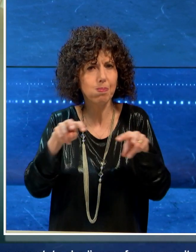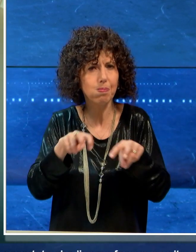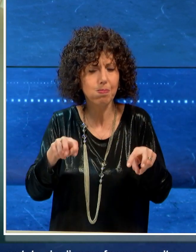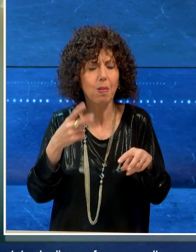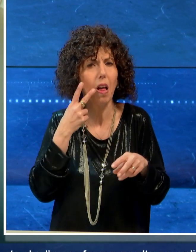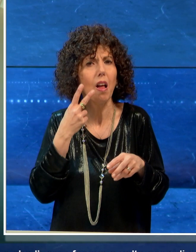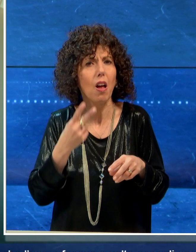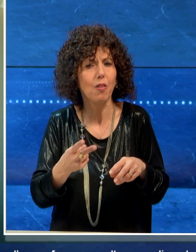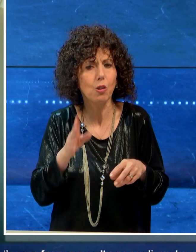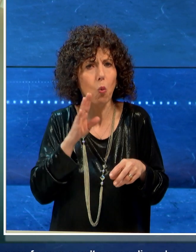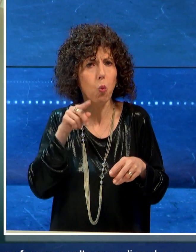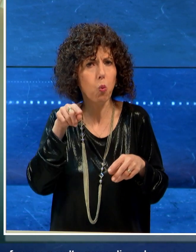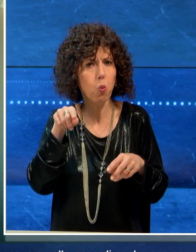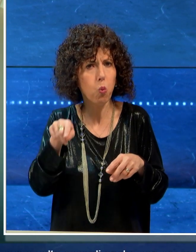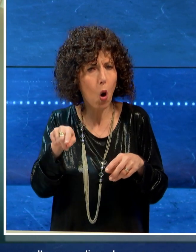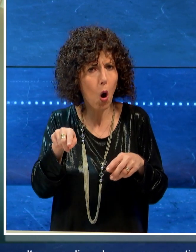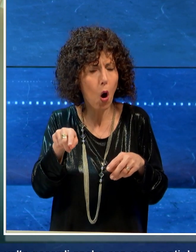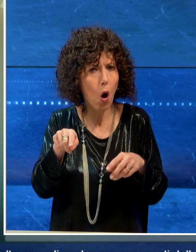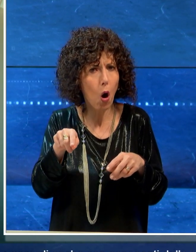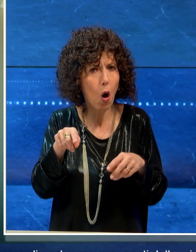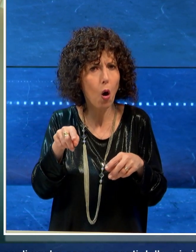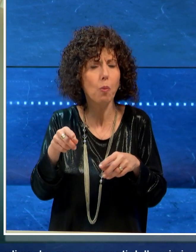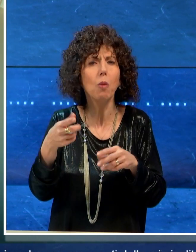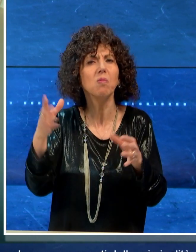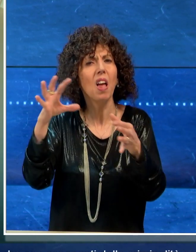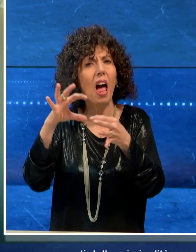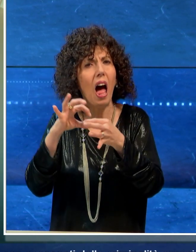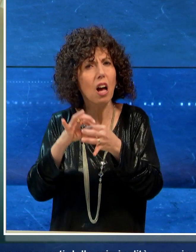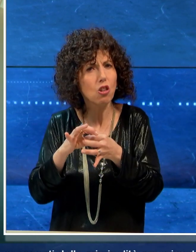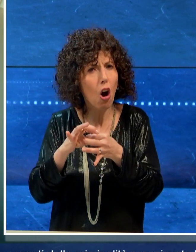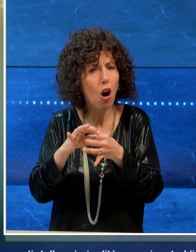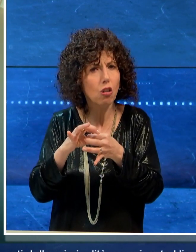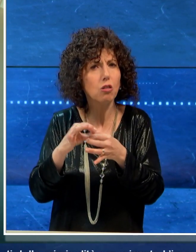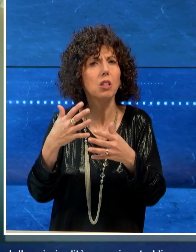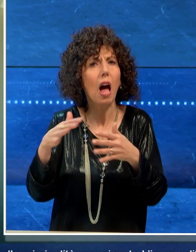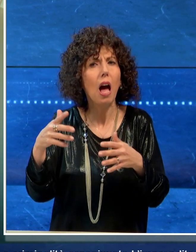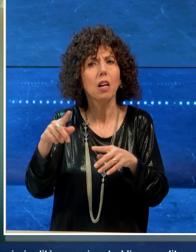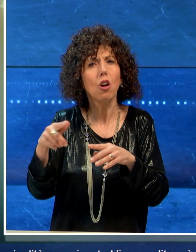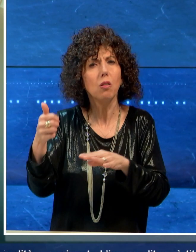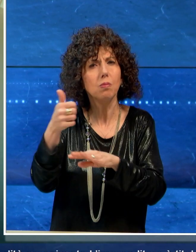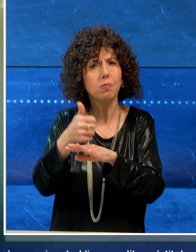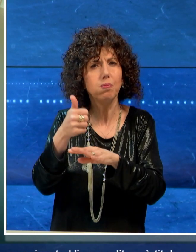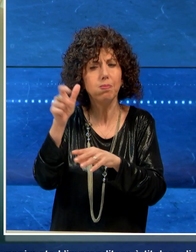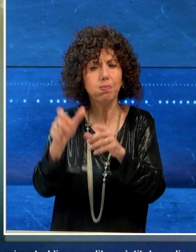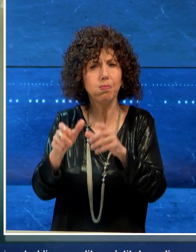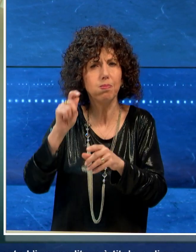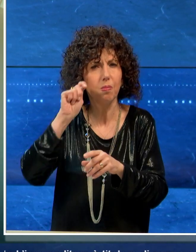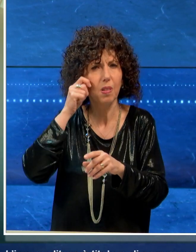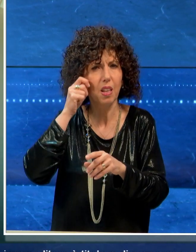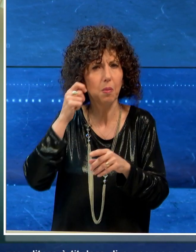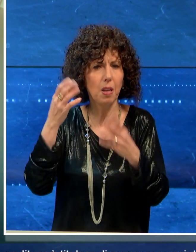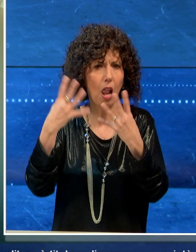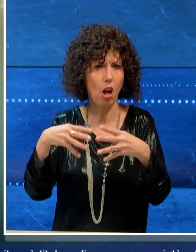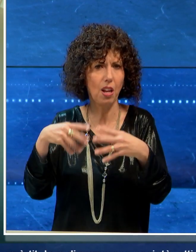accertato che l'uomo faceva a volte accordi anche con esponenti della criminalità